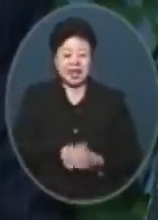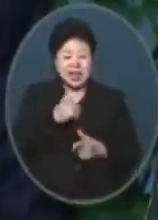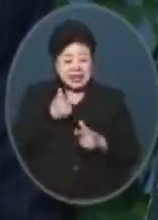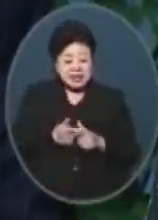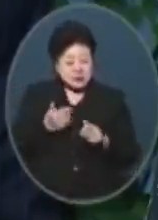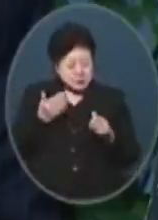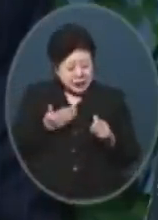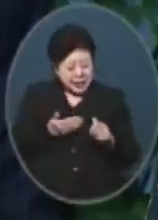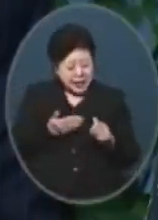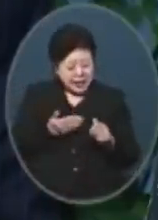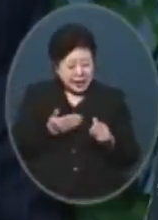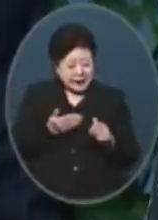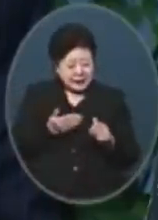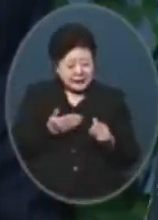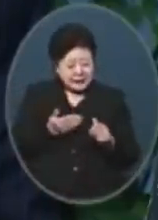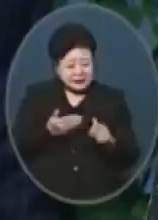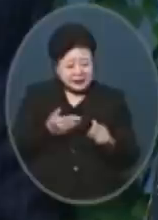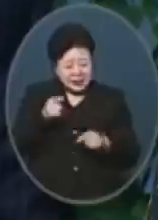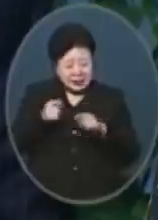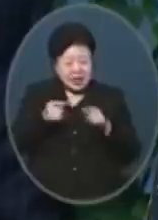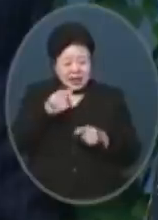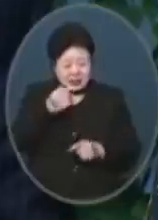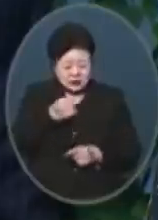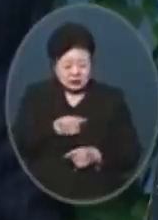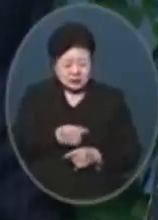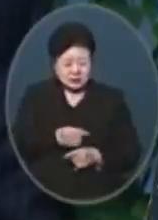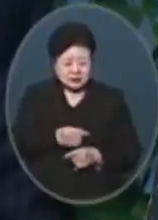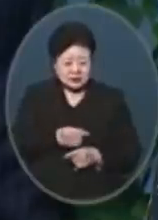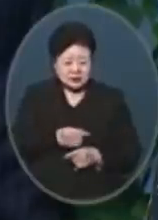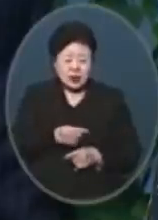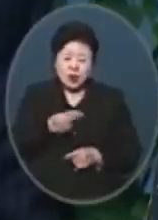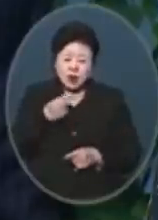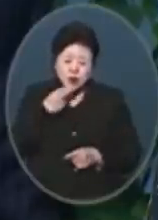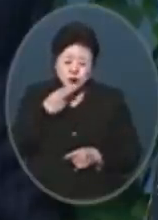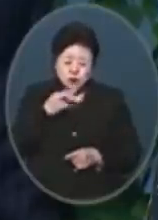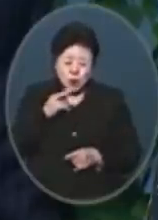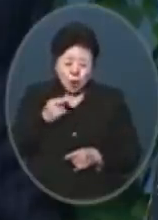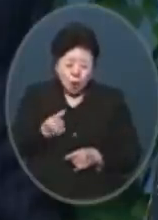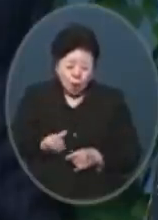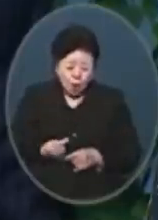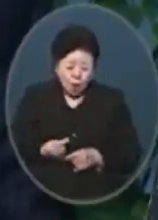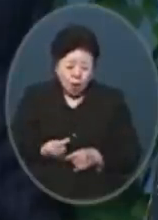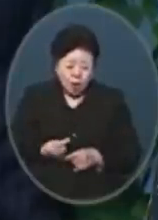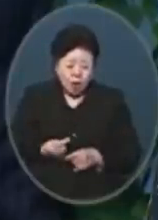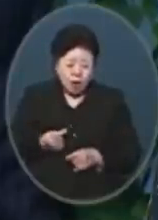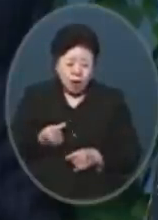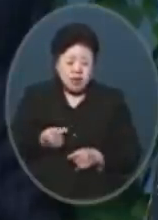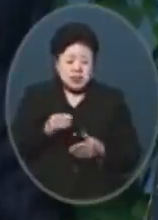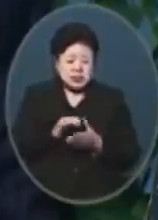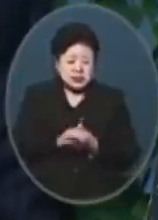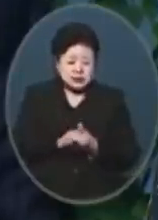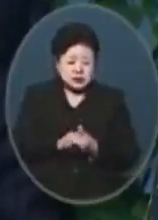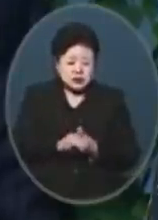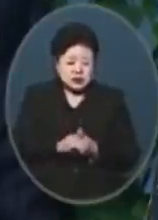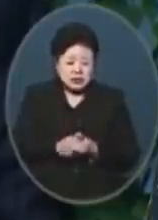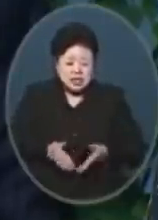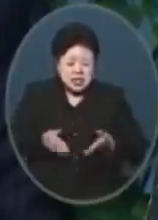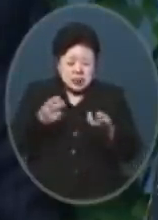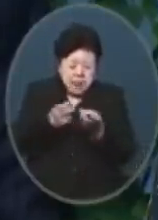예수님께 나갈 수 없어도 그들은 길은 있다고